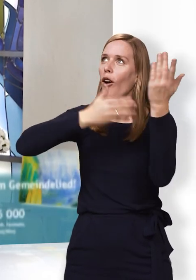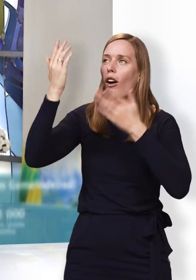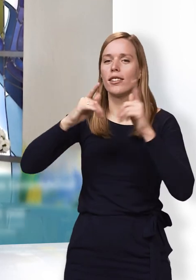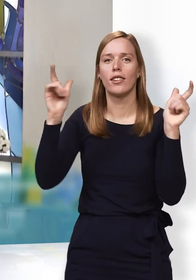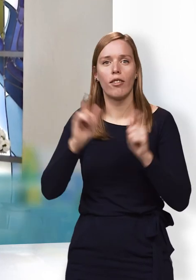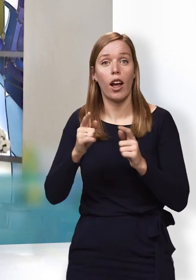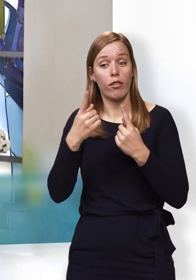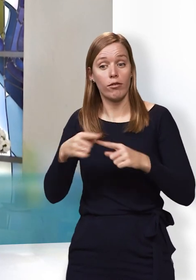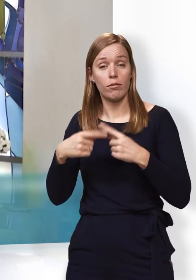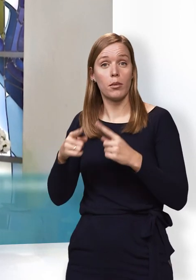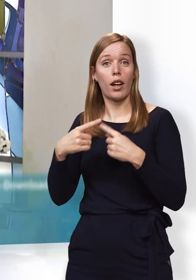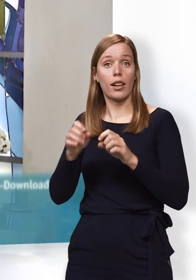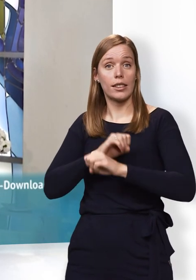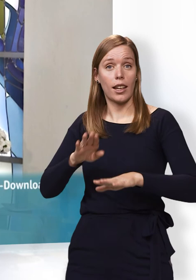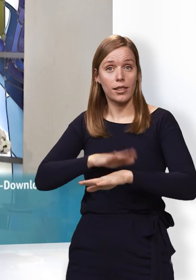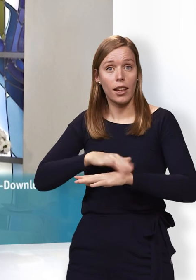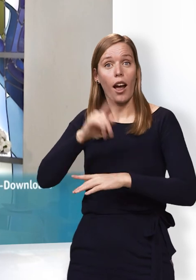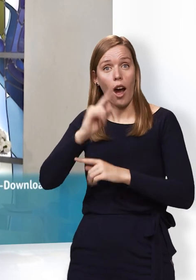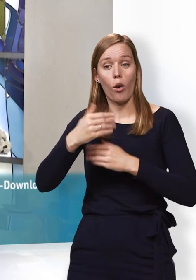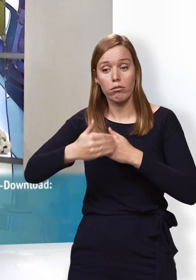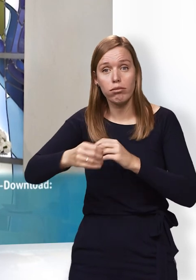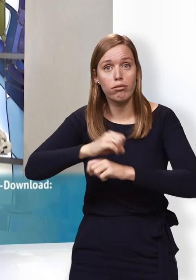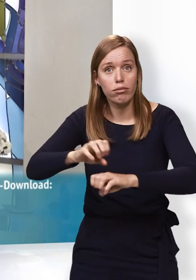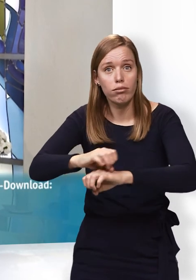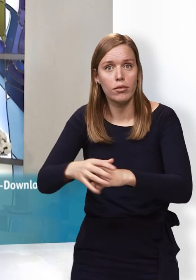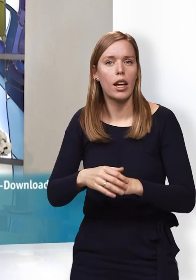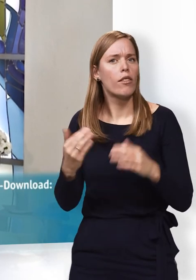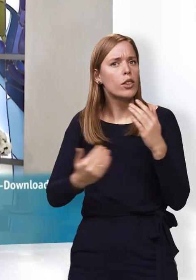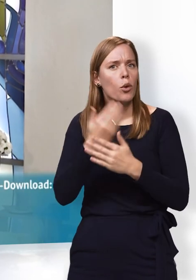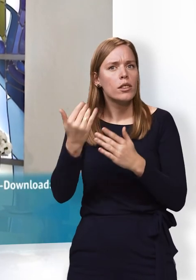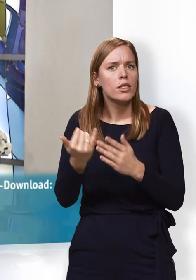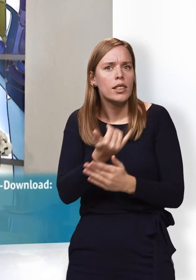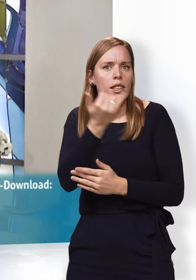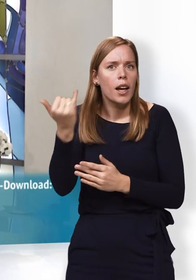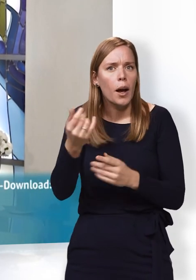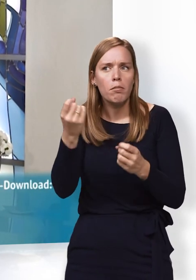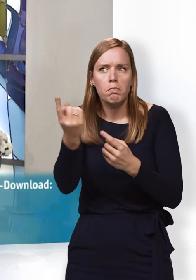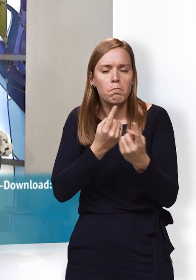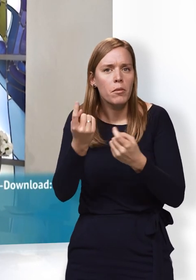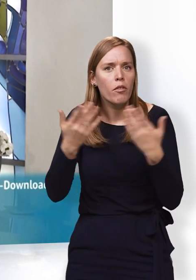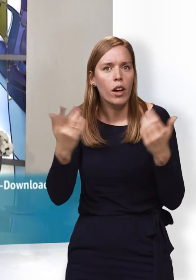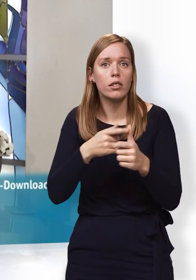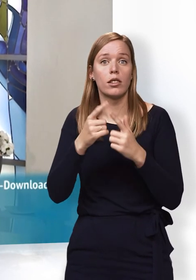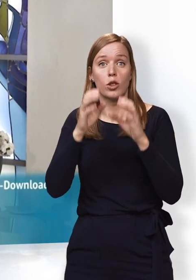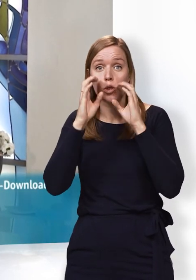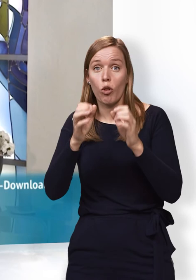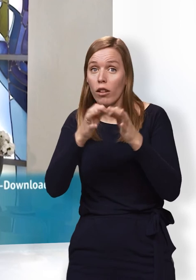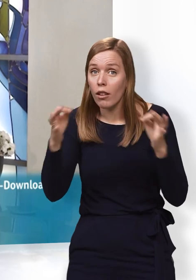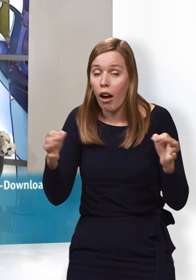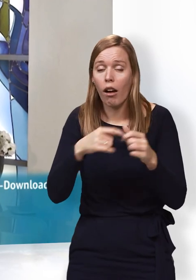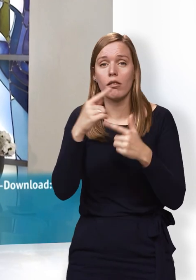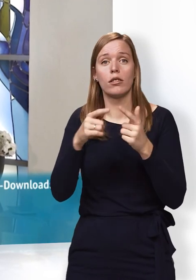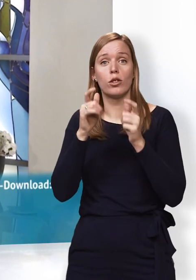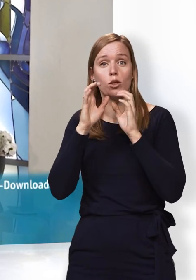vielen anderen Sendezeiten ebenfalls. Was das neue Jahr noch bringt an Zuschauertagen, an Zuschauerreisen, zum Beispiel